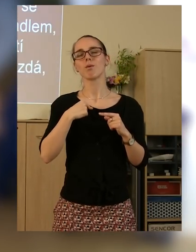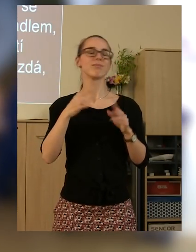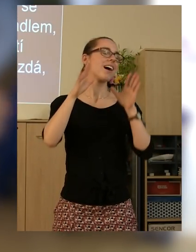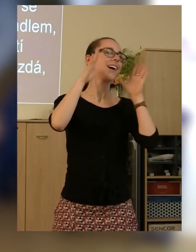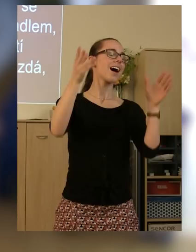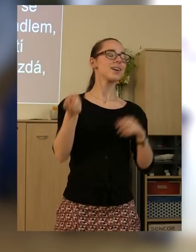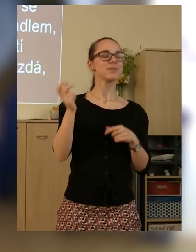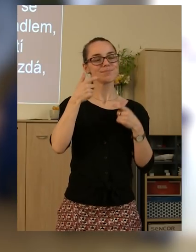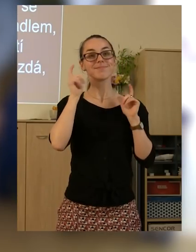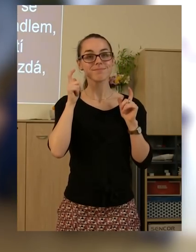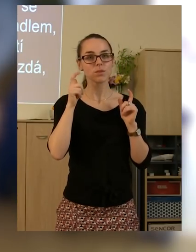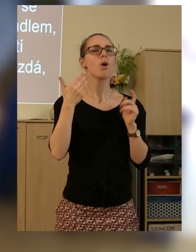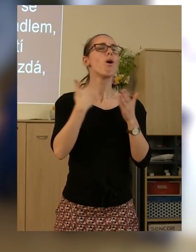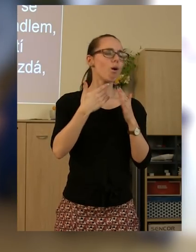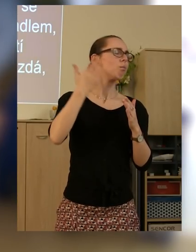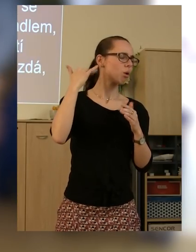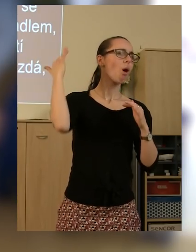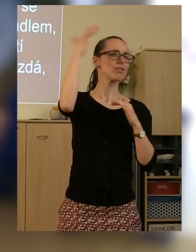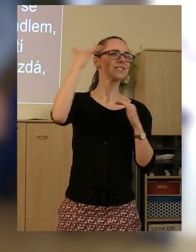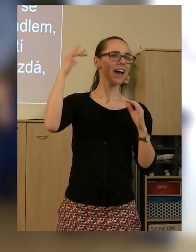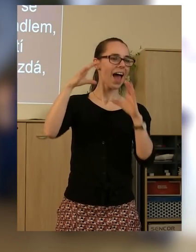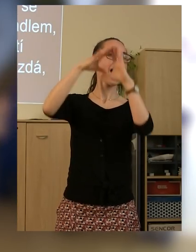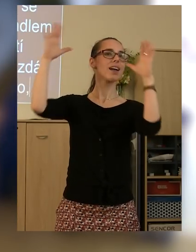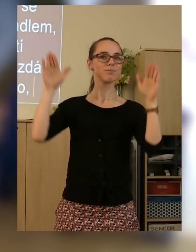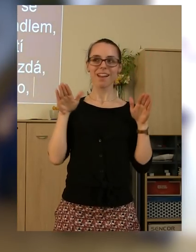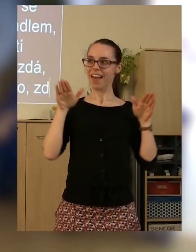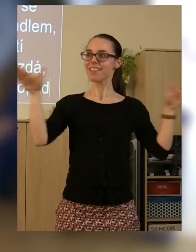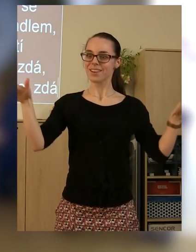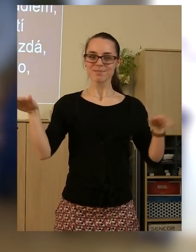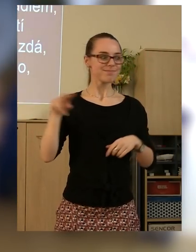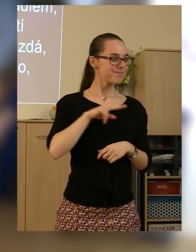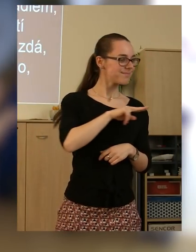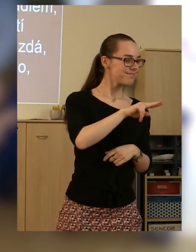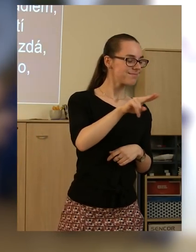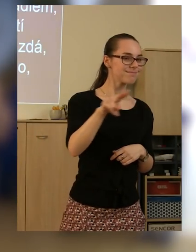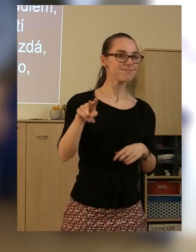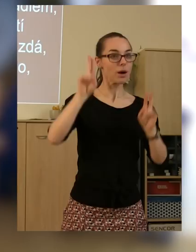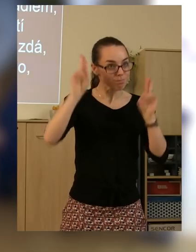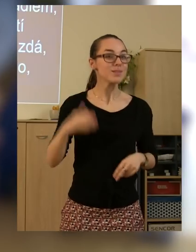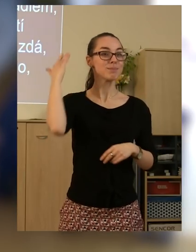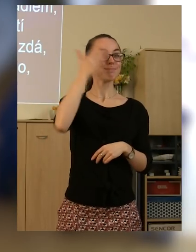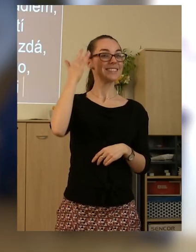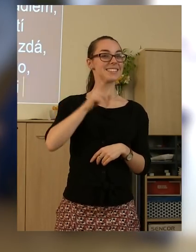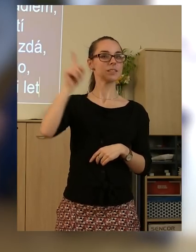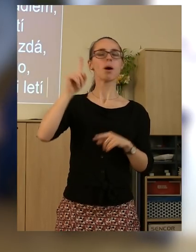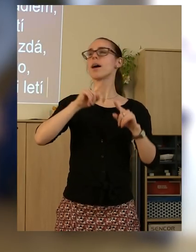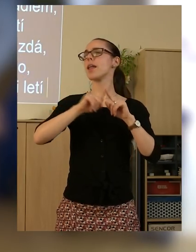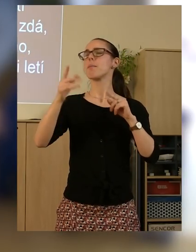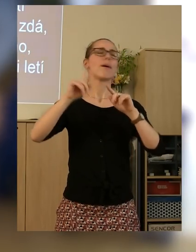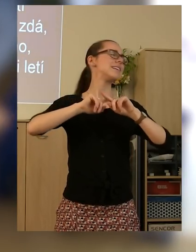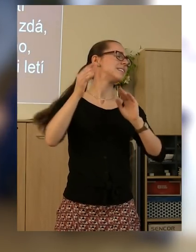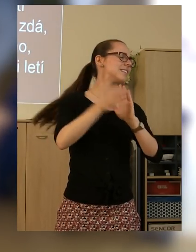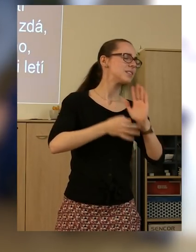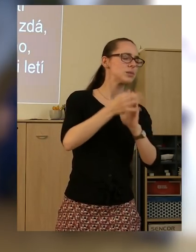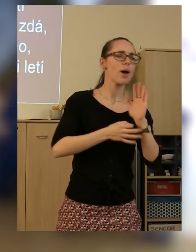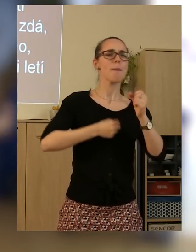zdálo, že jsem letěl letadlem. Ale v tu chvíli letí letadlem. Jo, jestliže letí vzduchem, nebo utíká, nebo jede na koni,